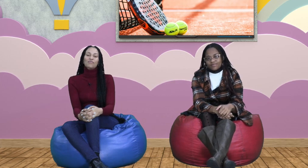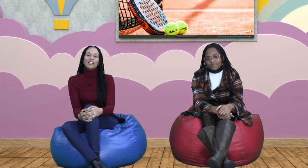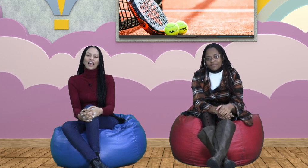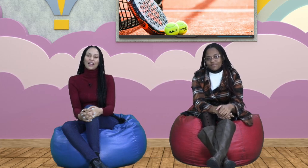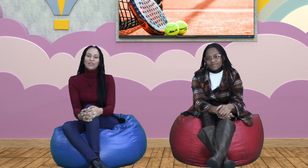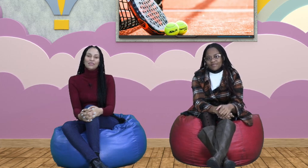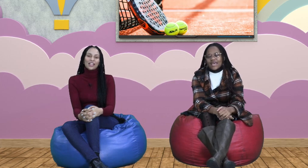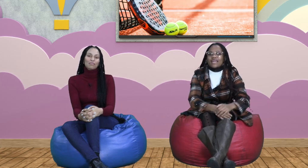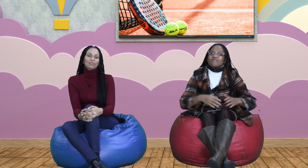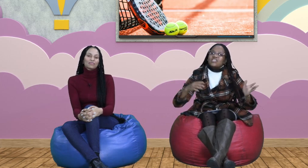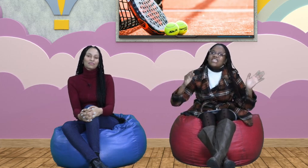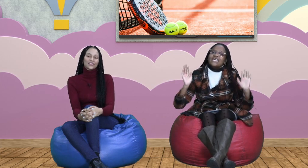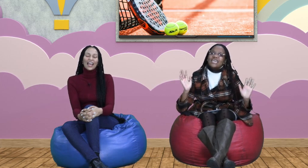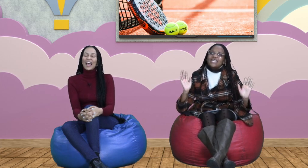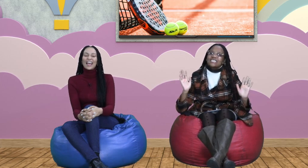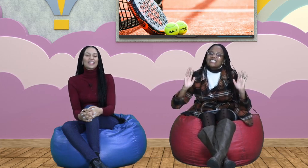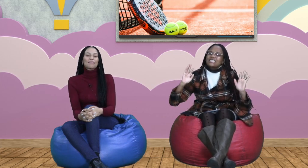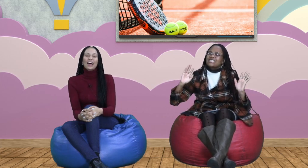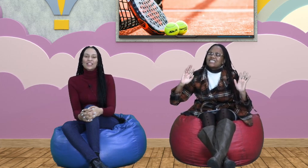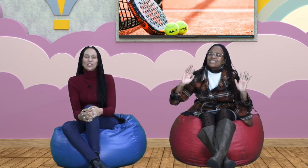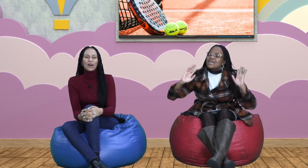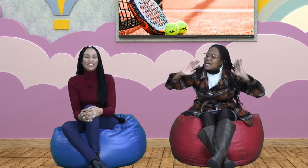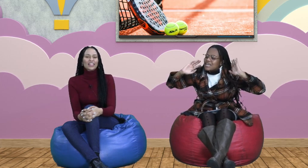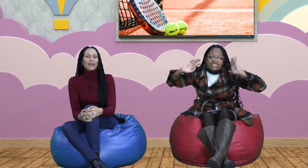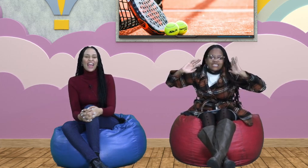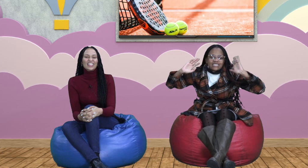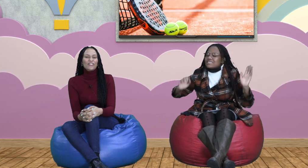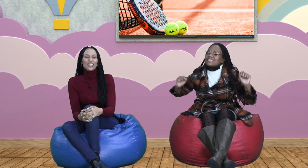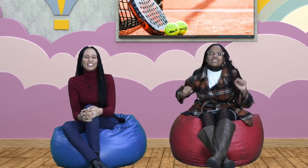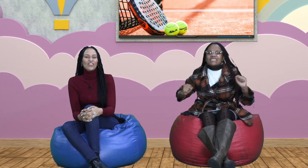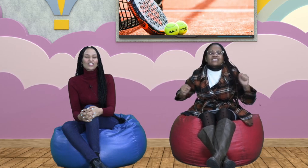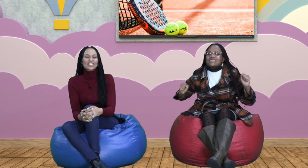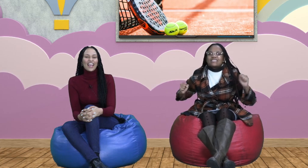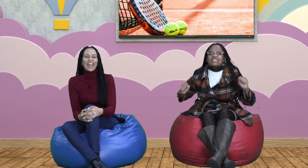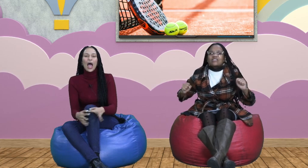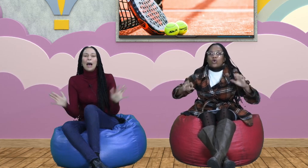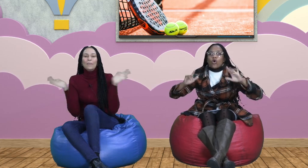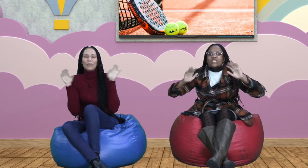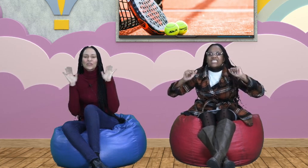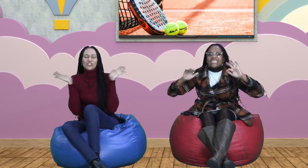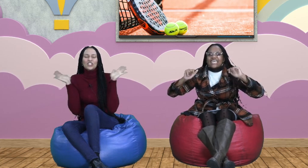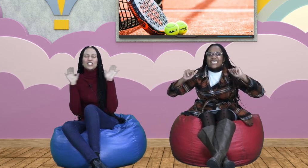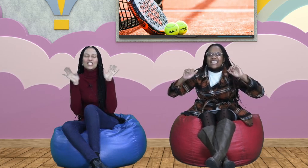myself, Monique Adams. En Micheline. En die MyZone span hier by Active Kids. Ons sê